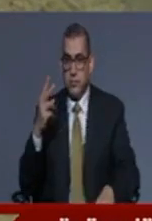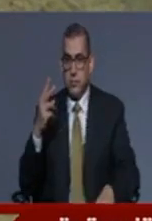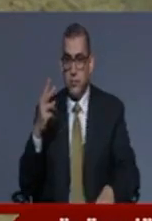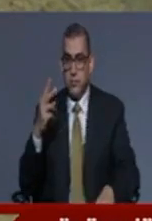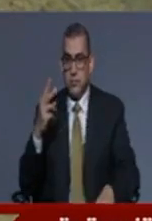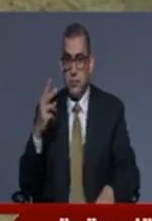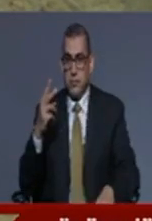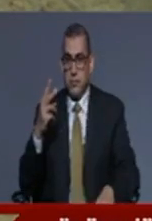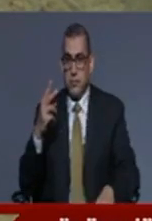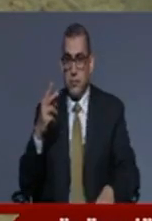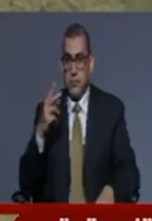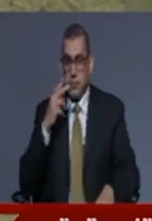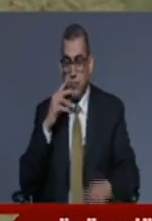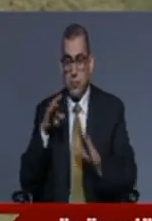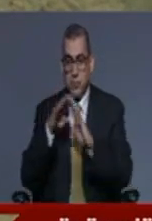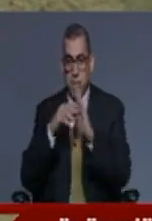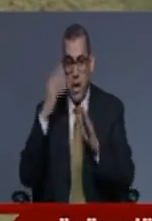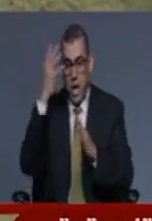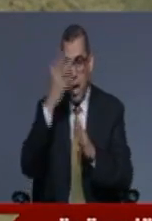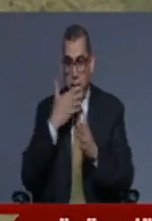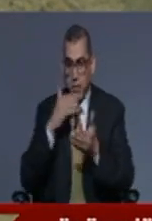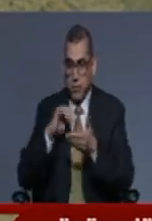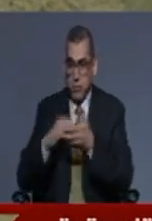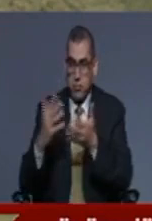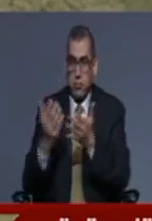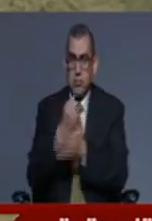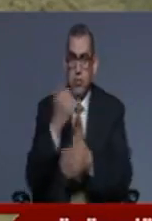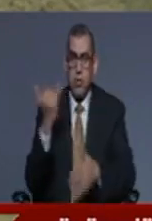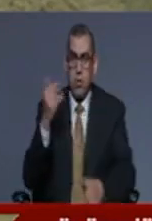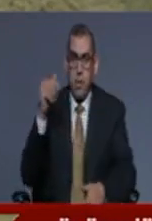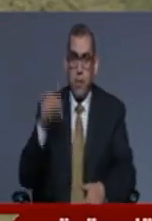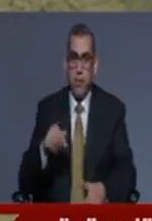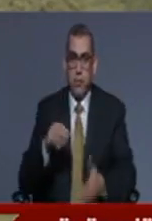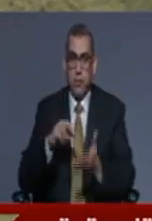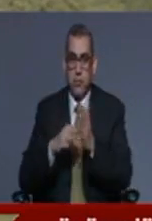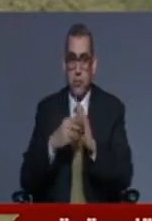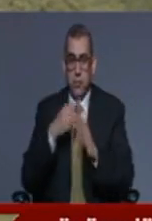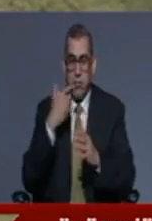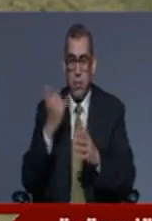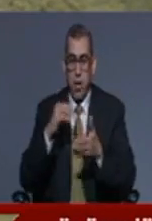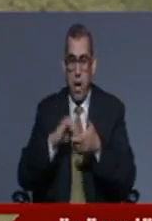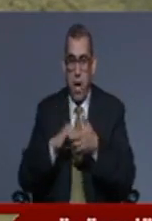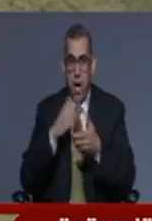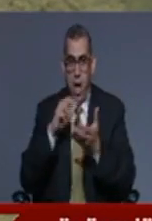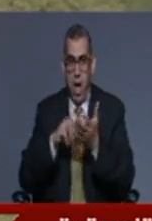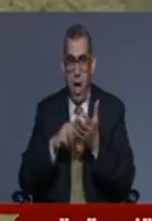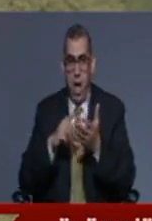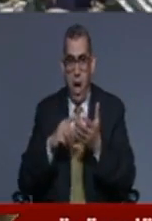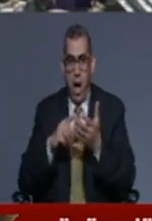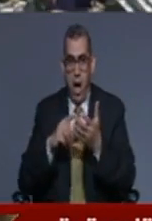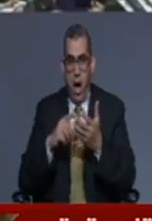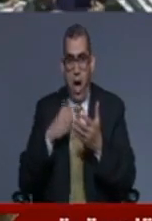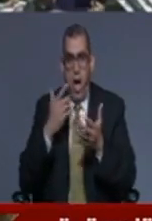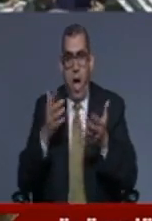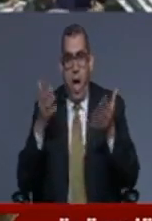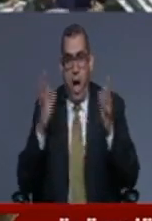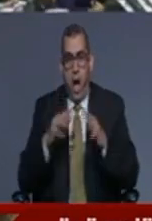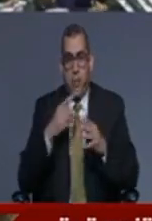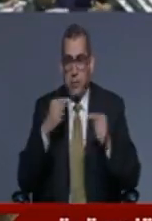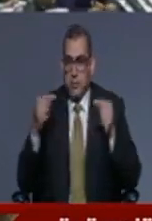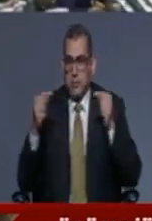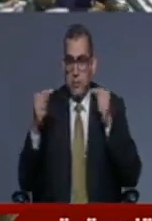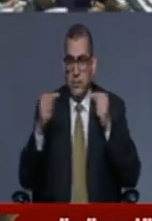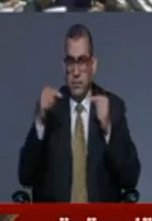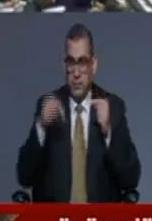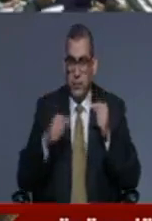صوتا موحدا أفريقيا مثمرا، وساهمت أيضا في حل أكبر تحدي